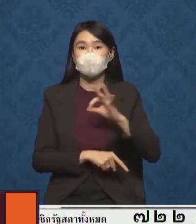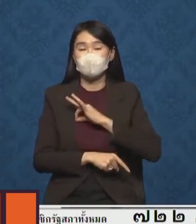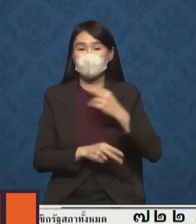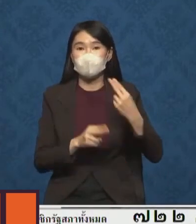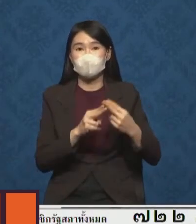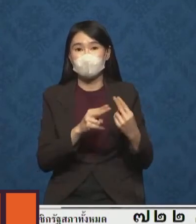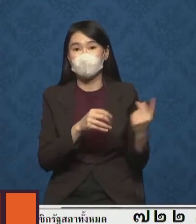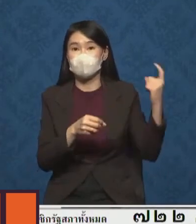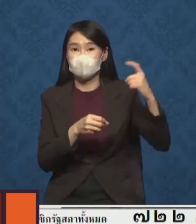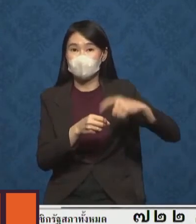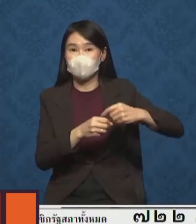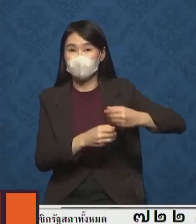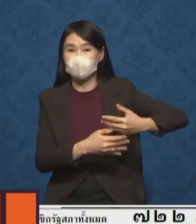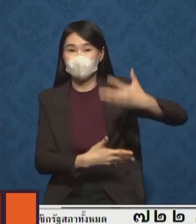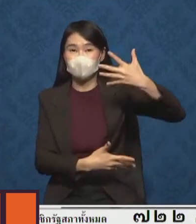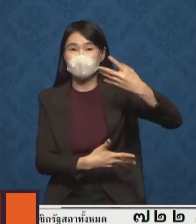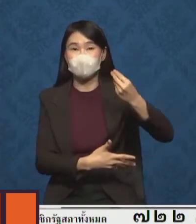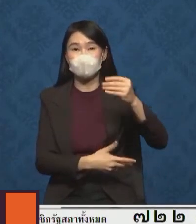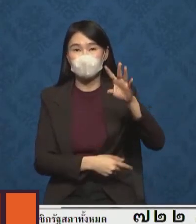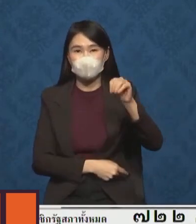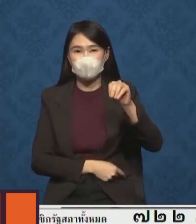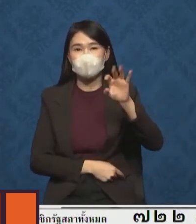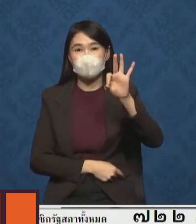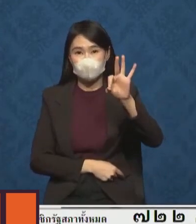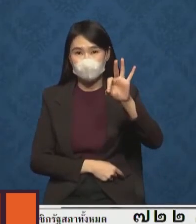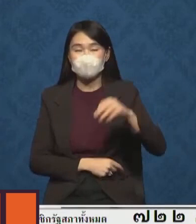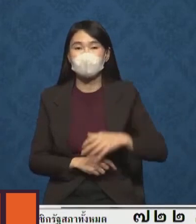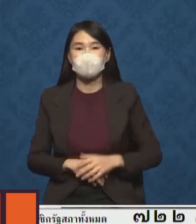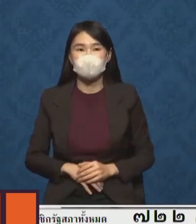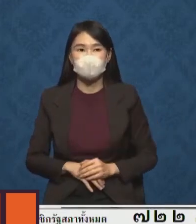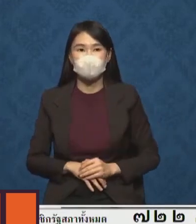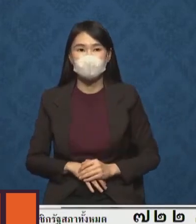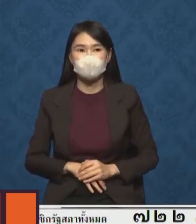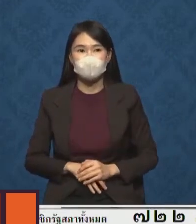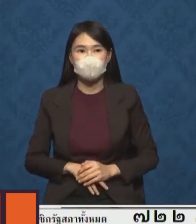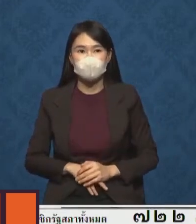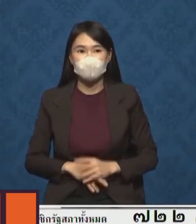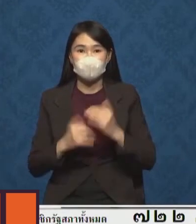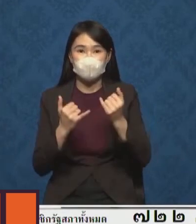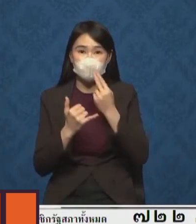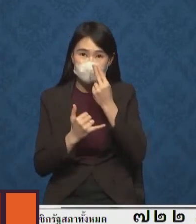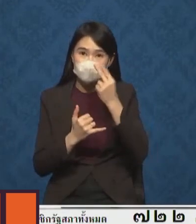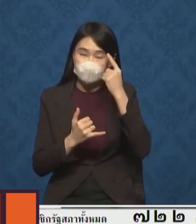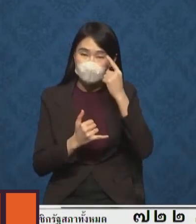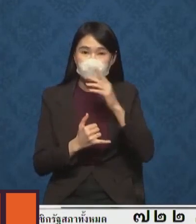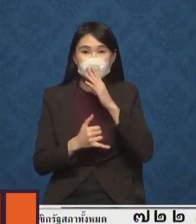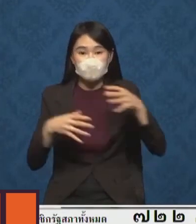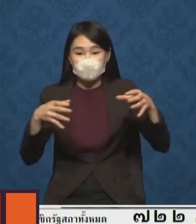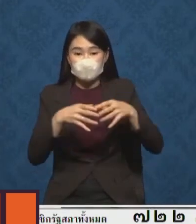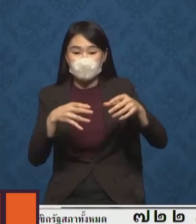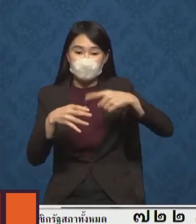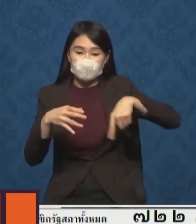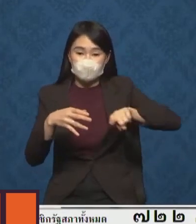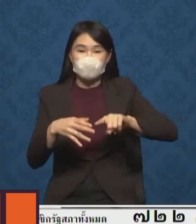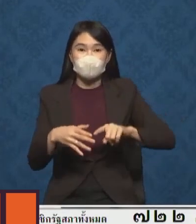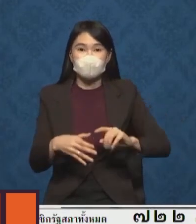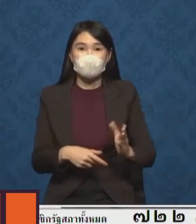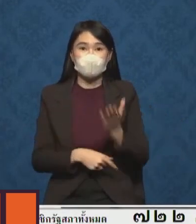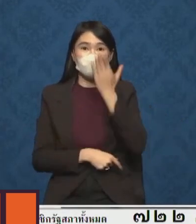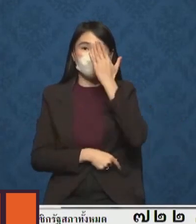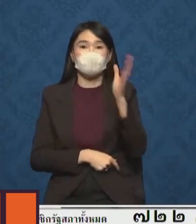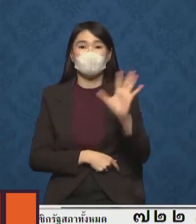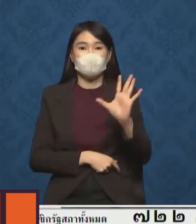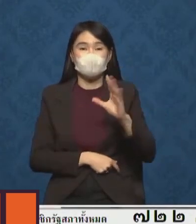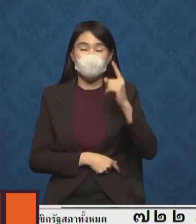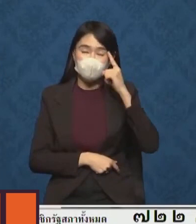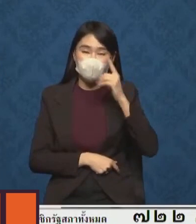รวมรงชื่อไม่น้อยกวา 49 คนท่านนี้ไม่ใช่เรื่องบงเอิญแต่ประการใดครับและไมมีข้ออ